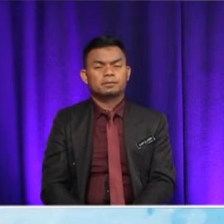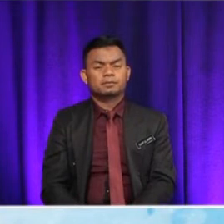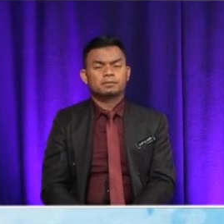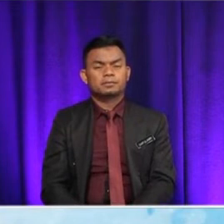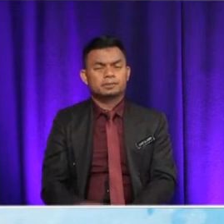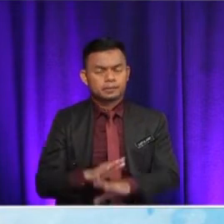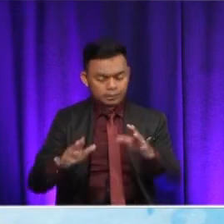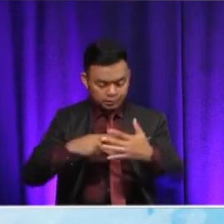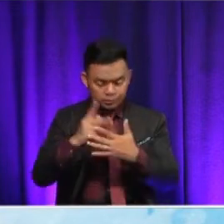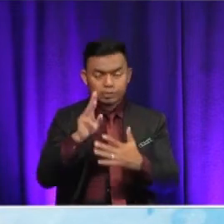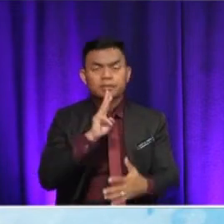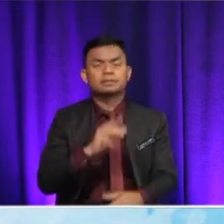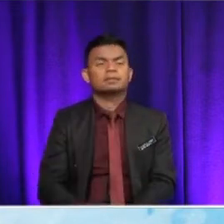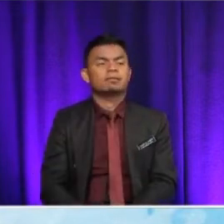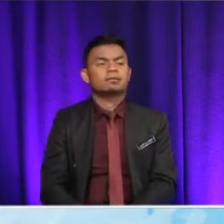tak keluar air kan, Sean?